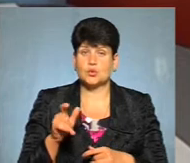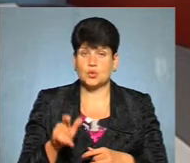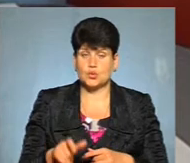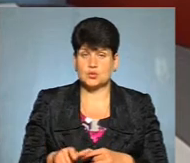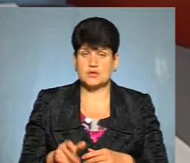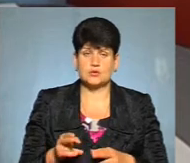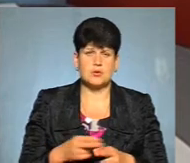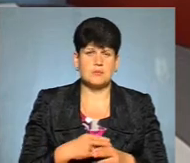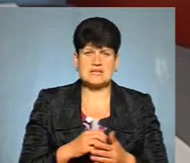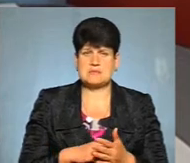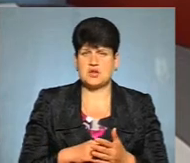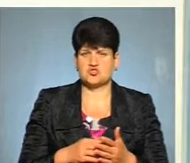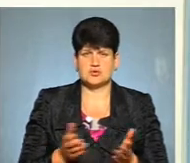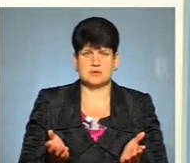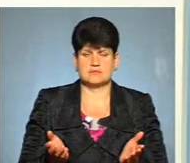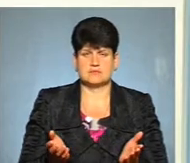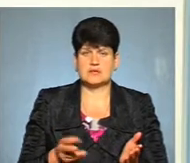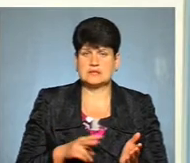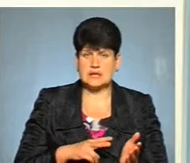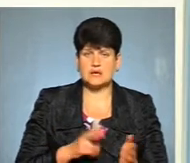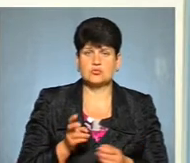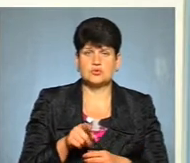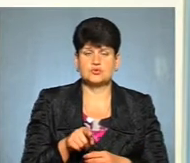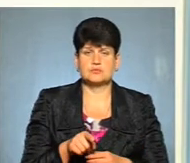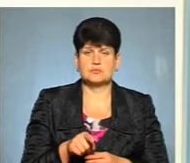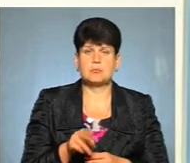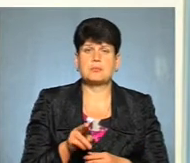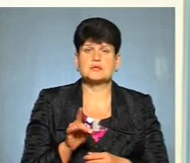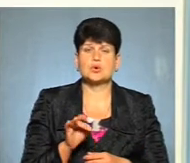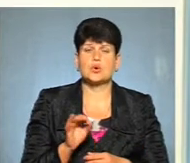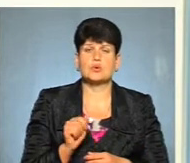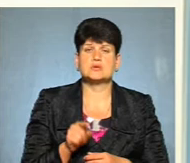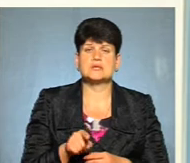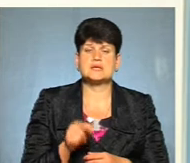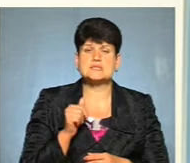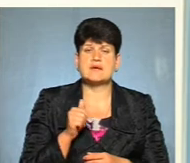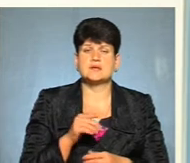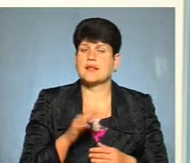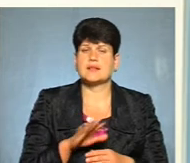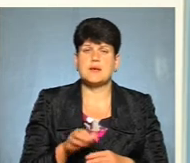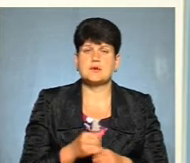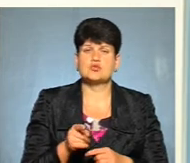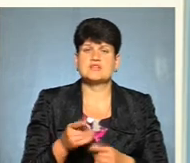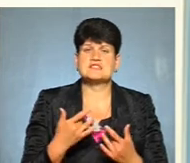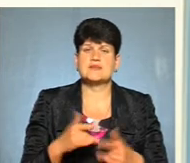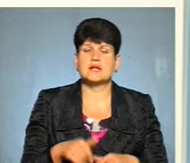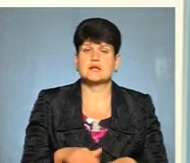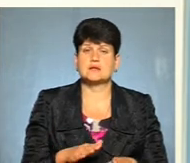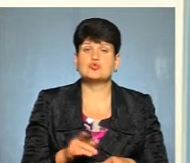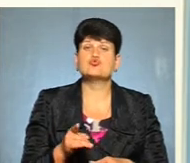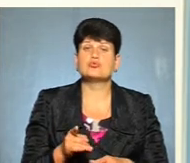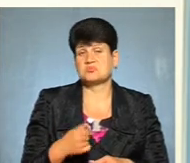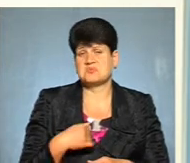без будь-яких причин. От директор підійшов і каже: «Петро, ти від завтра в нас не працюєш, ти звільнений. Чому? Бо ти